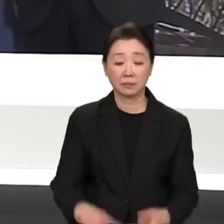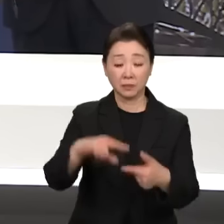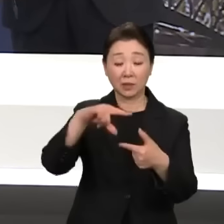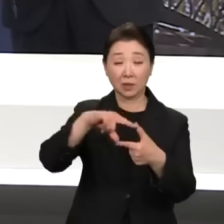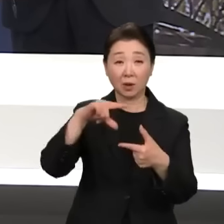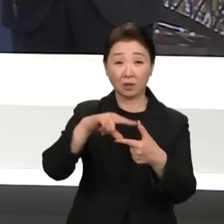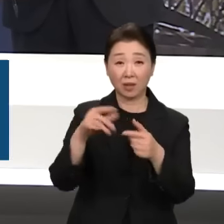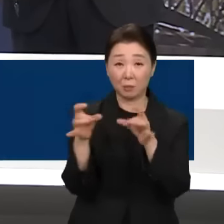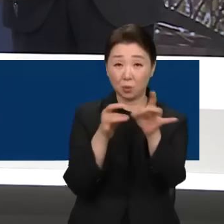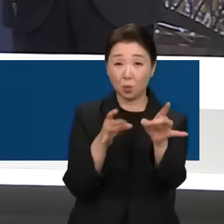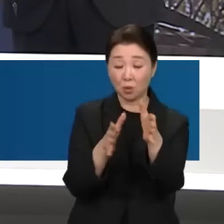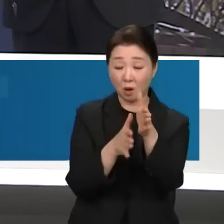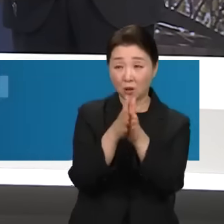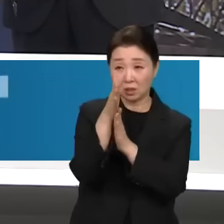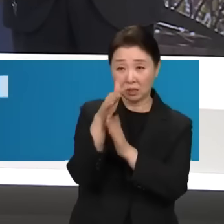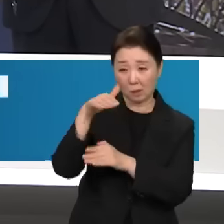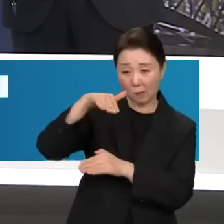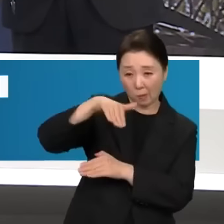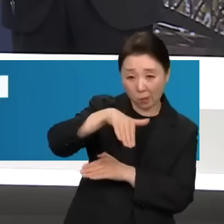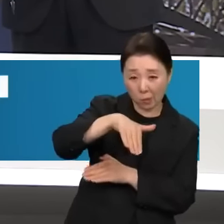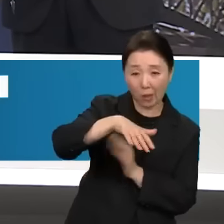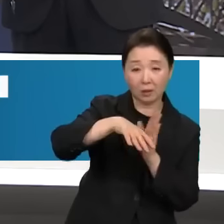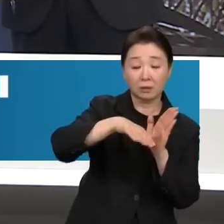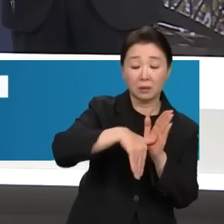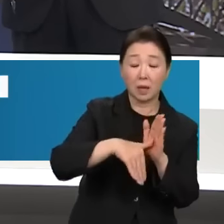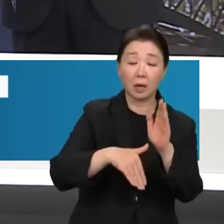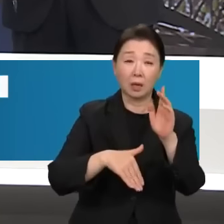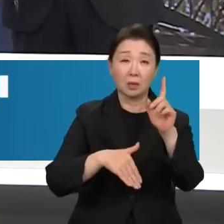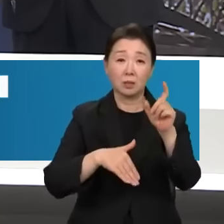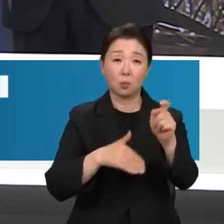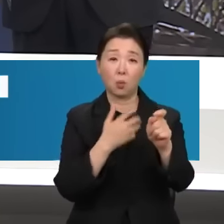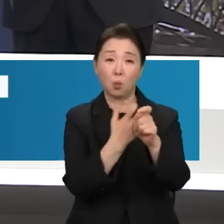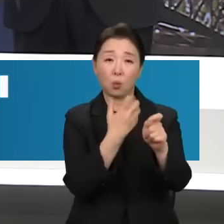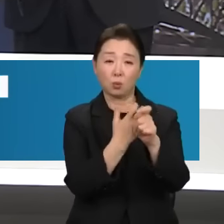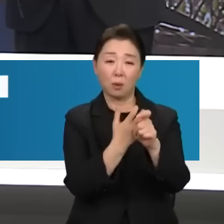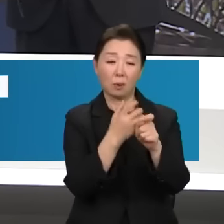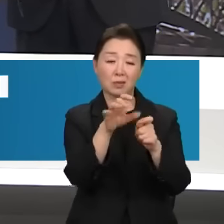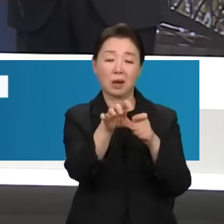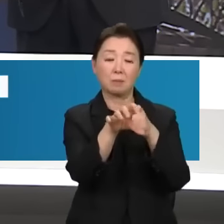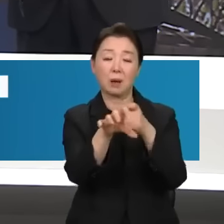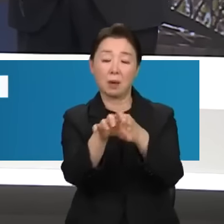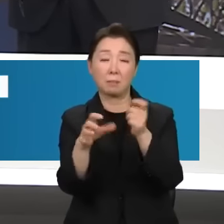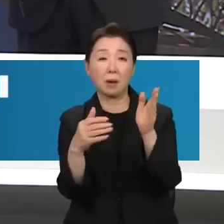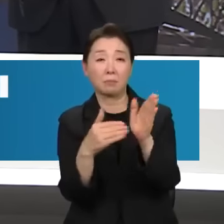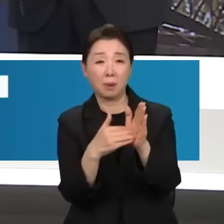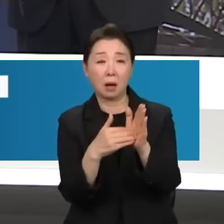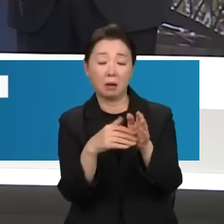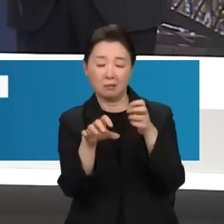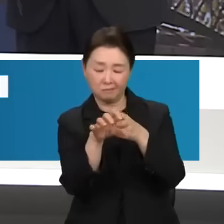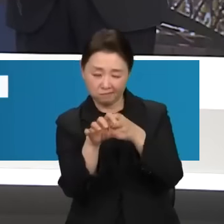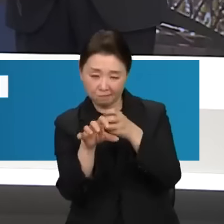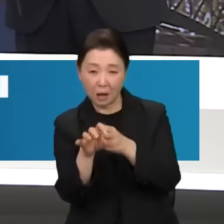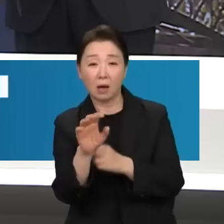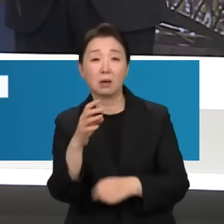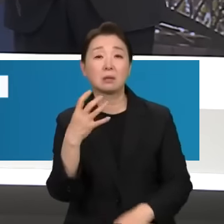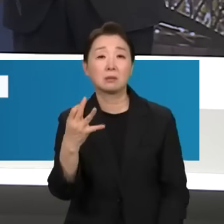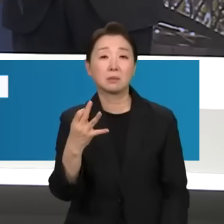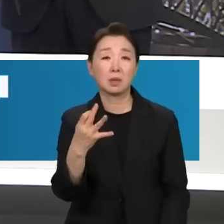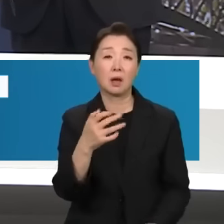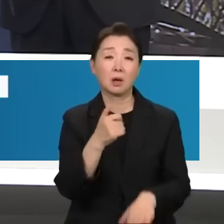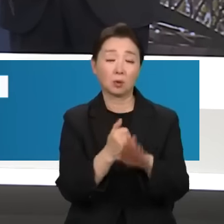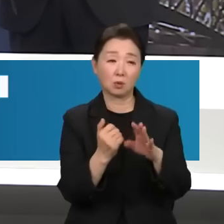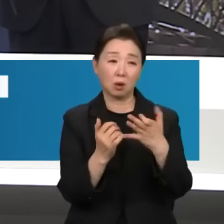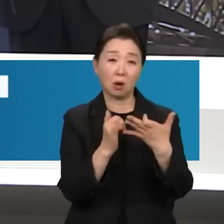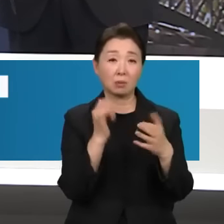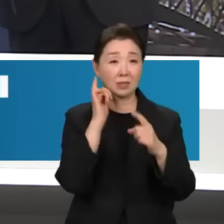경남 통영시의 내리막길에서 15톤 화물차가 차량을 이따라 들이받으면서 14중 추돌 사고가 발생해 19명이